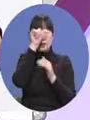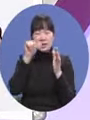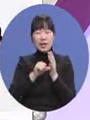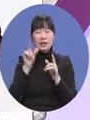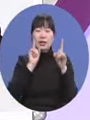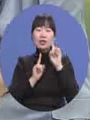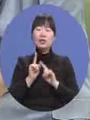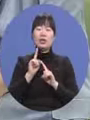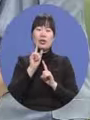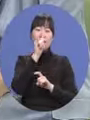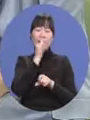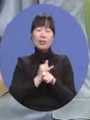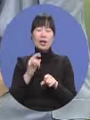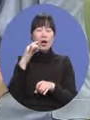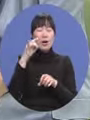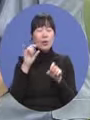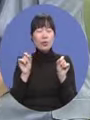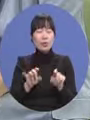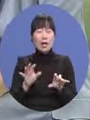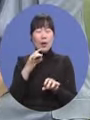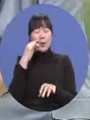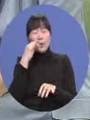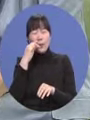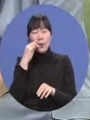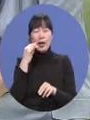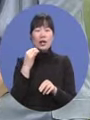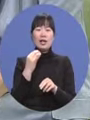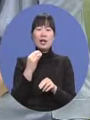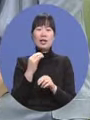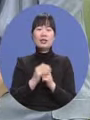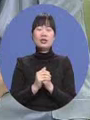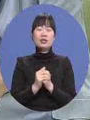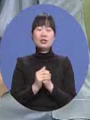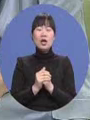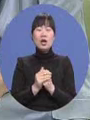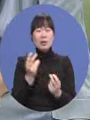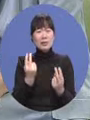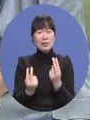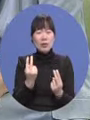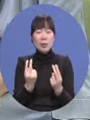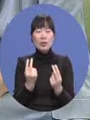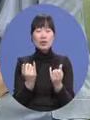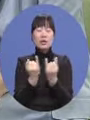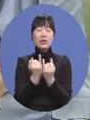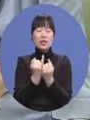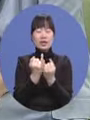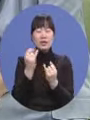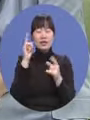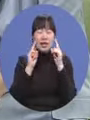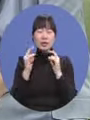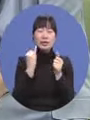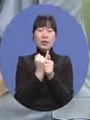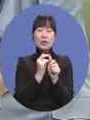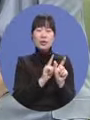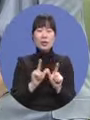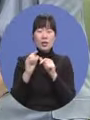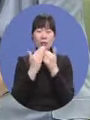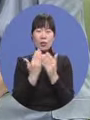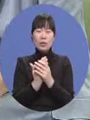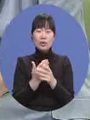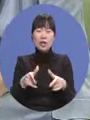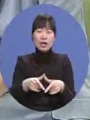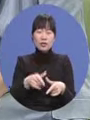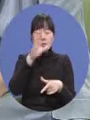간다. 순간의 호기심 대비 부등호를 비할 수 없는 여성의 상처는 결혼 생활과 모든